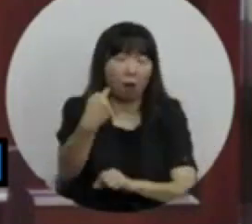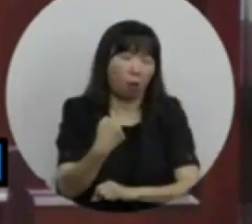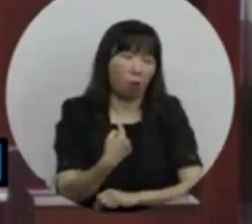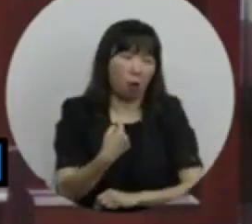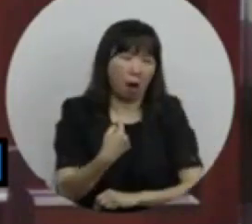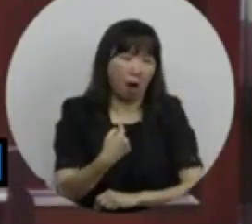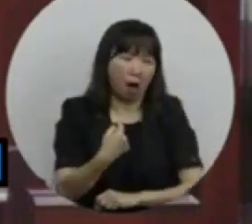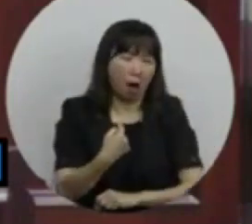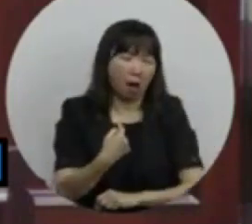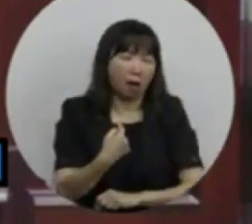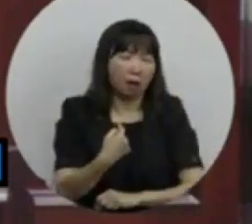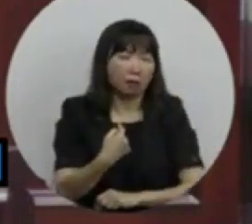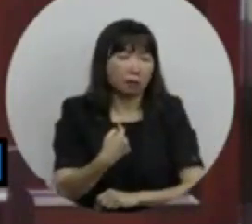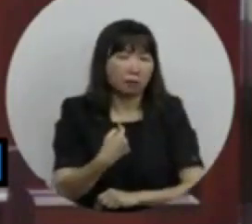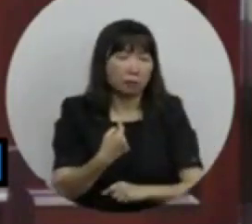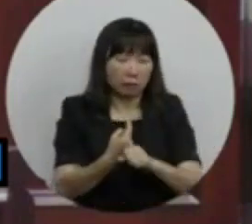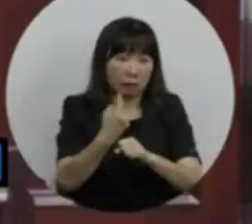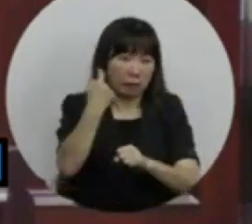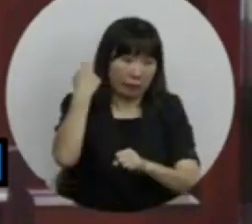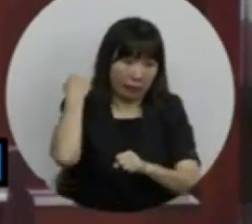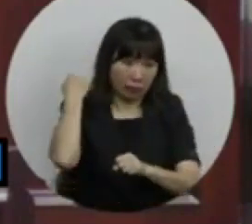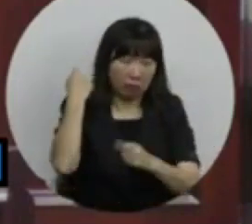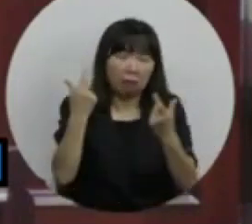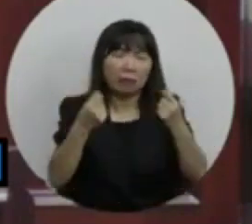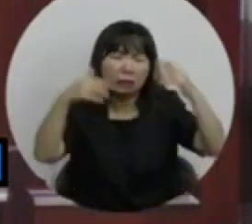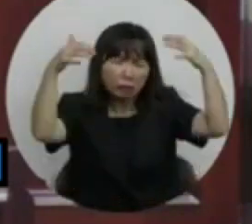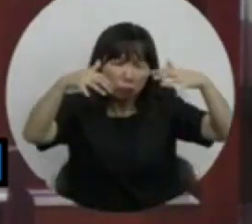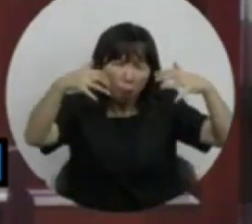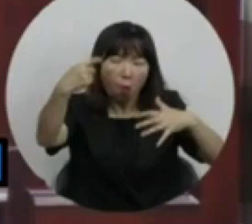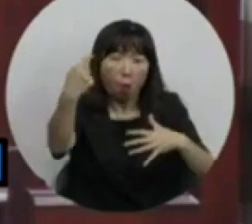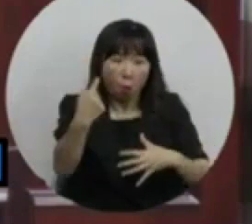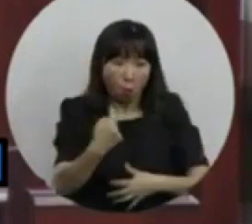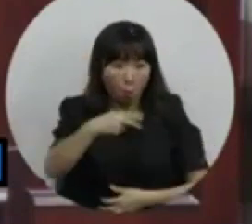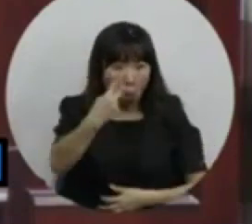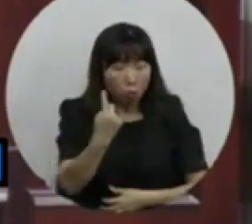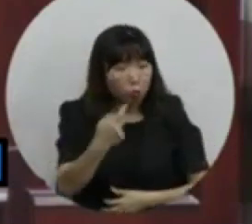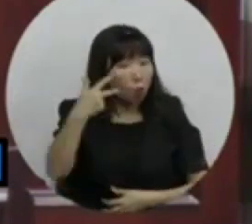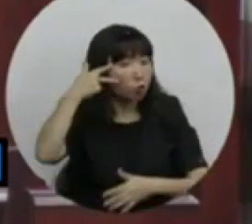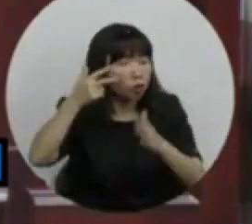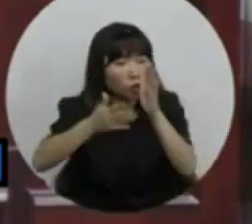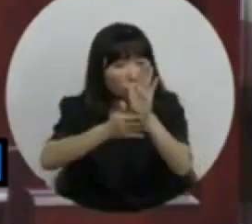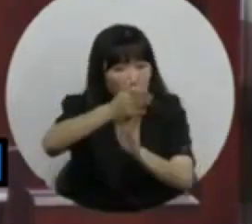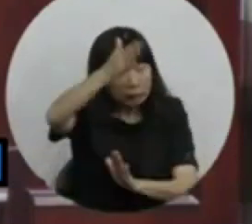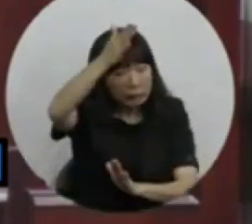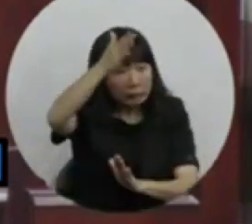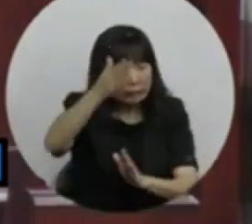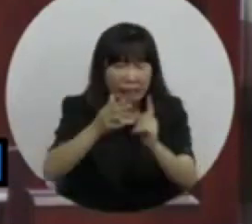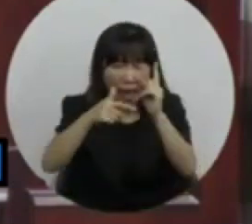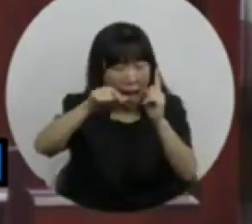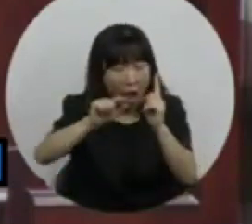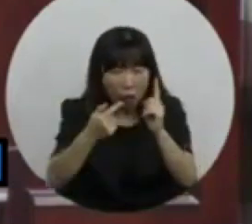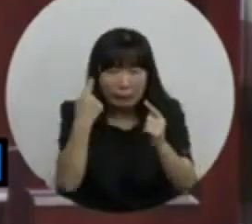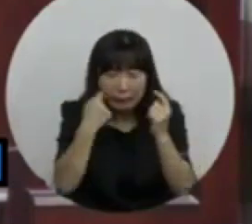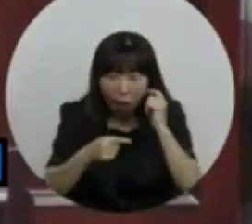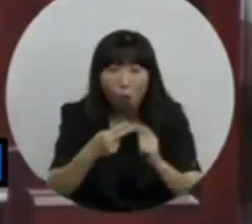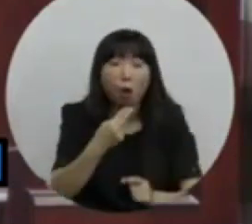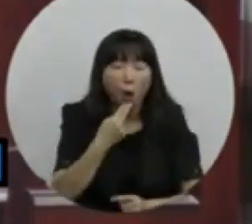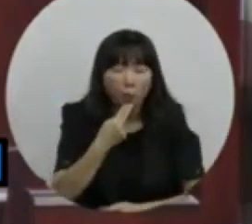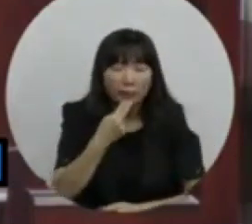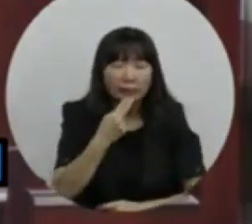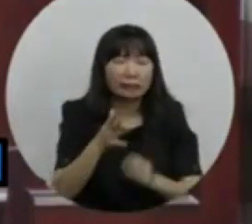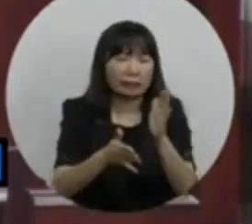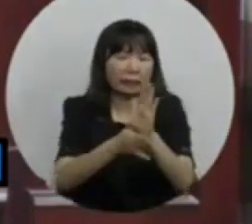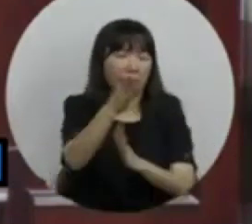체감합니다. 예년과 같은 폭우가 와도 여주시에 단 한 건의 사고도 발생하지 않도록 시민